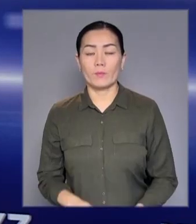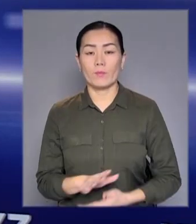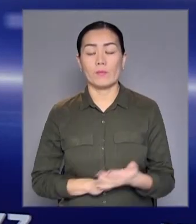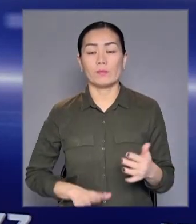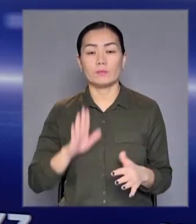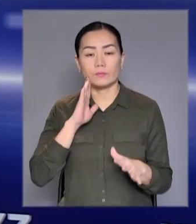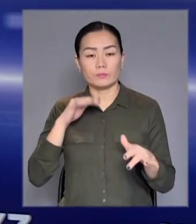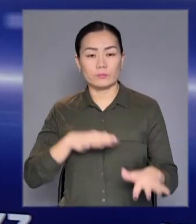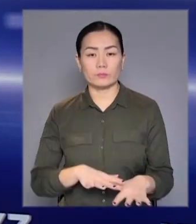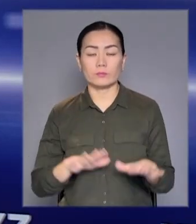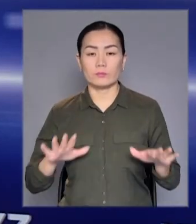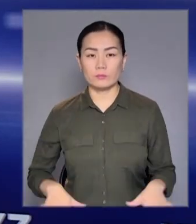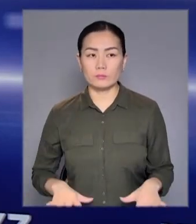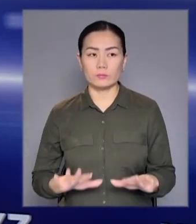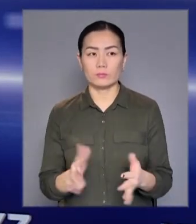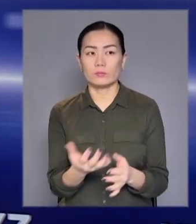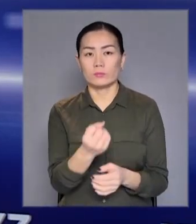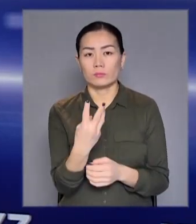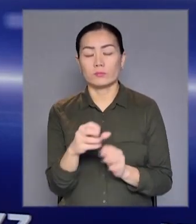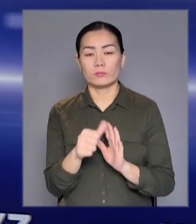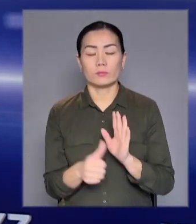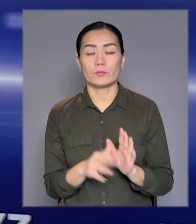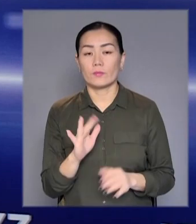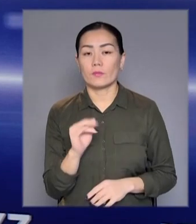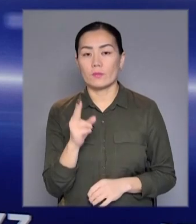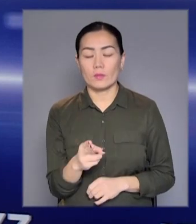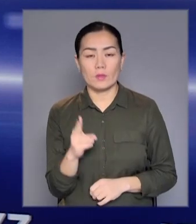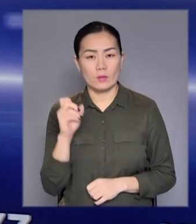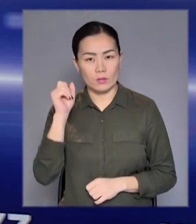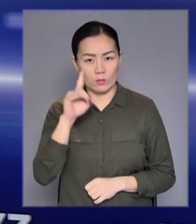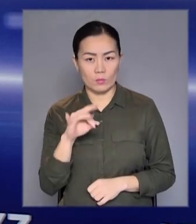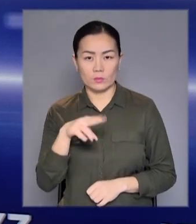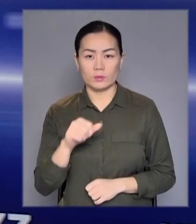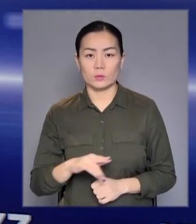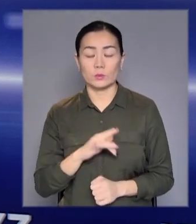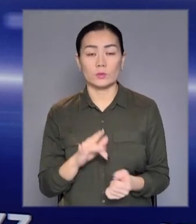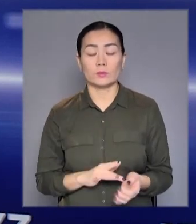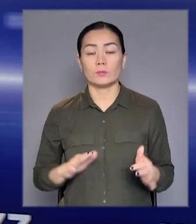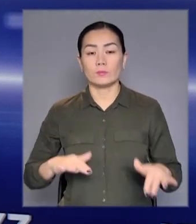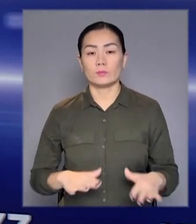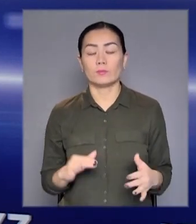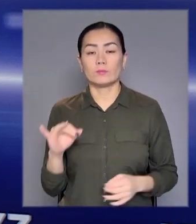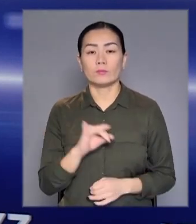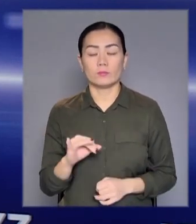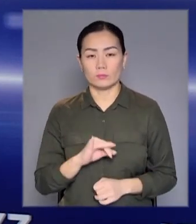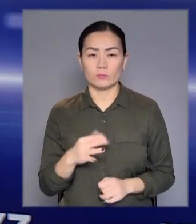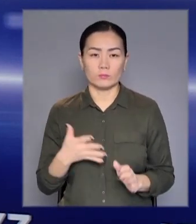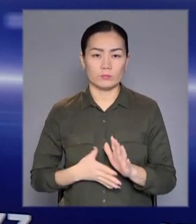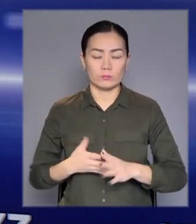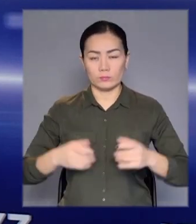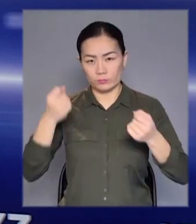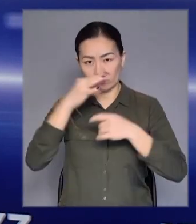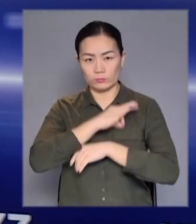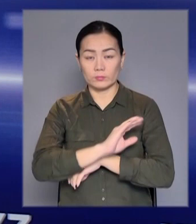Енді жайық бойында орын тепкен 13-16 ғасырдағы Алтын Орда қалалары мен керуен жолдарының тарихын тереңірек